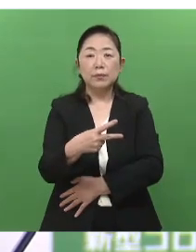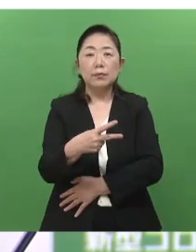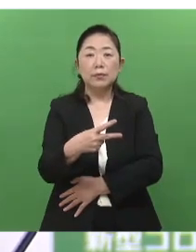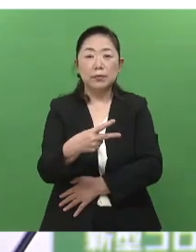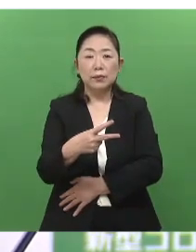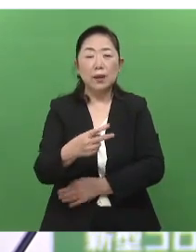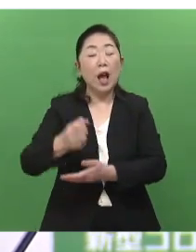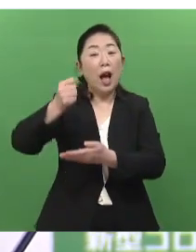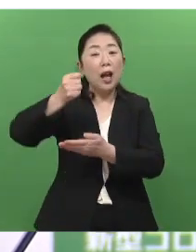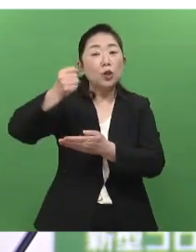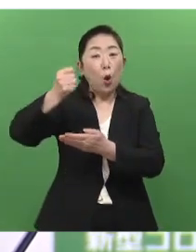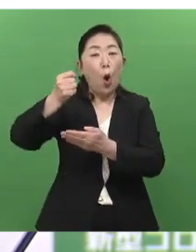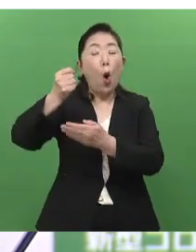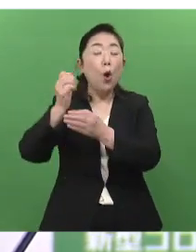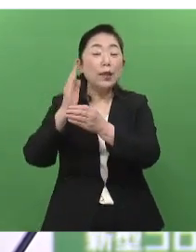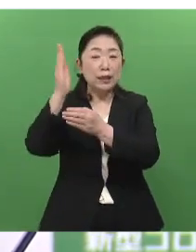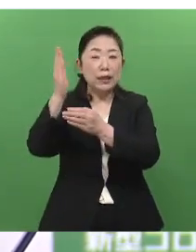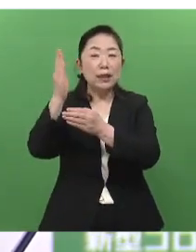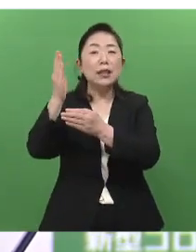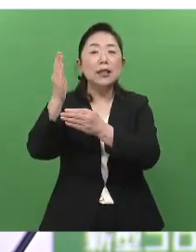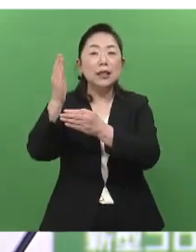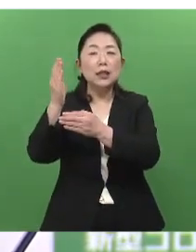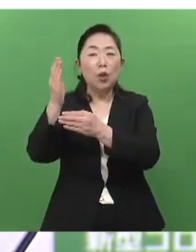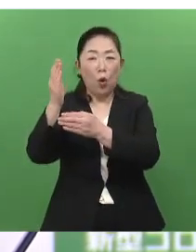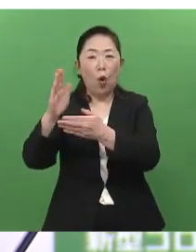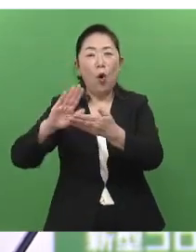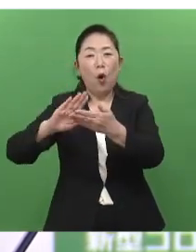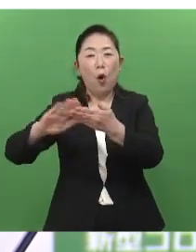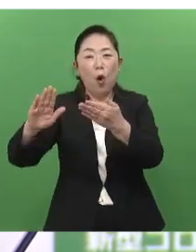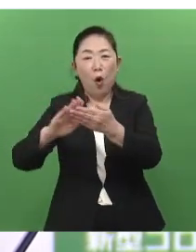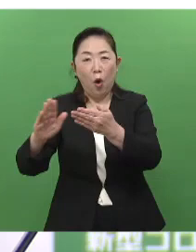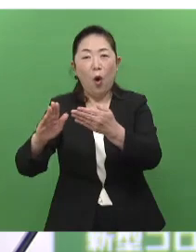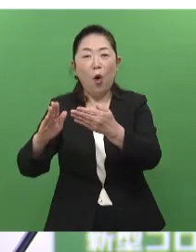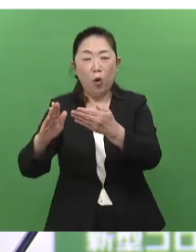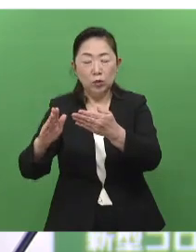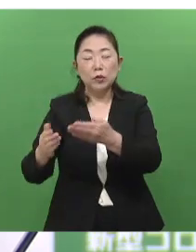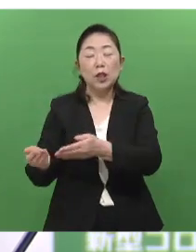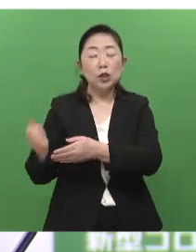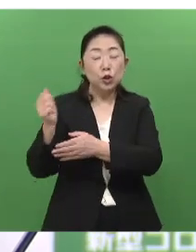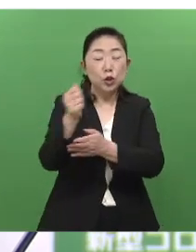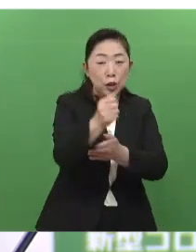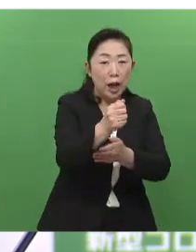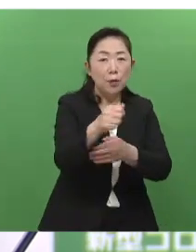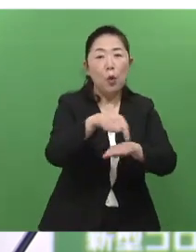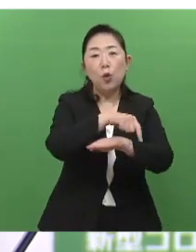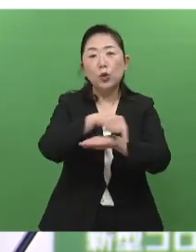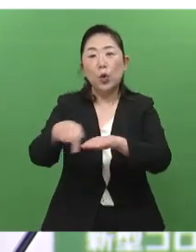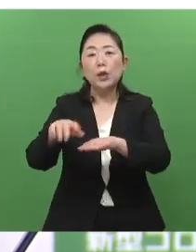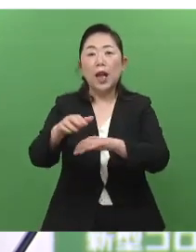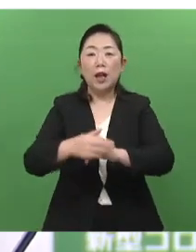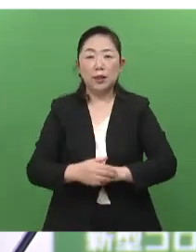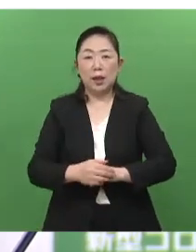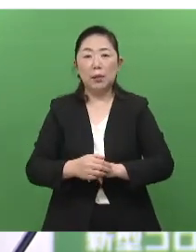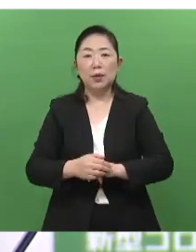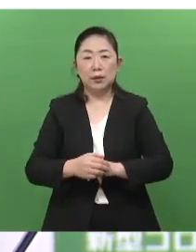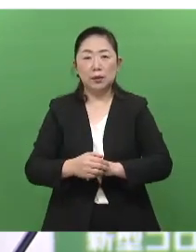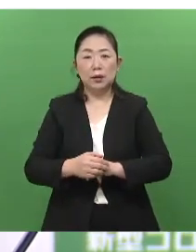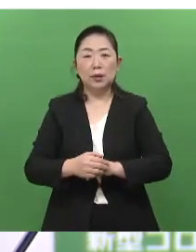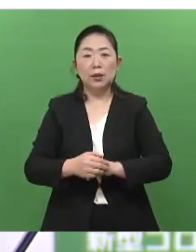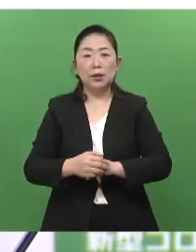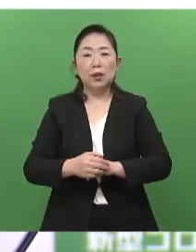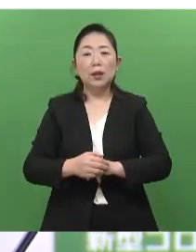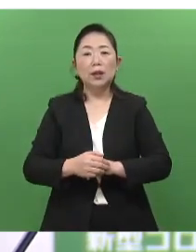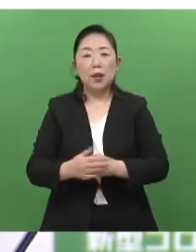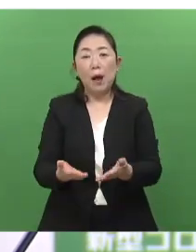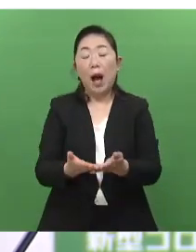地のですね、巡回ということも予定をいたしておりました。ただトーチをですね、展示を